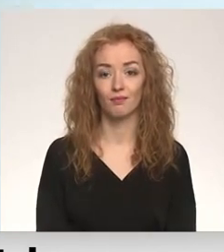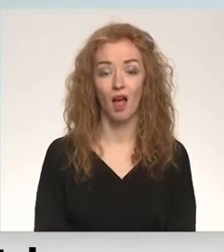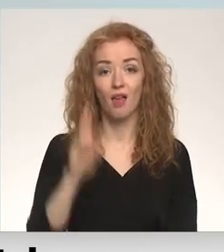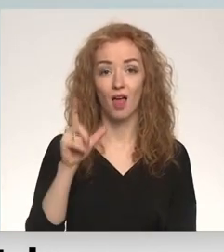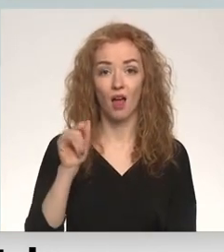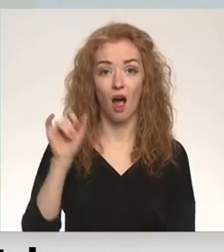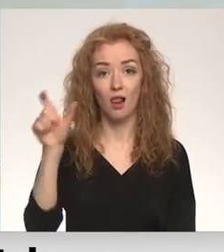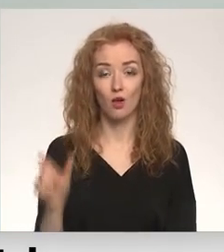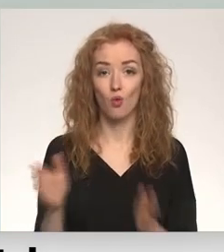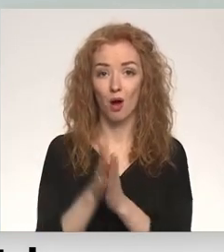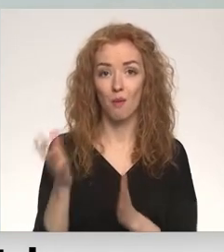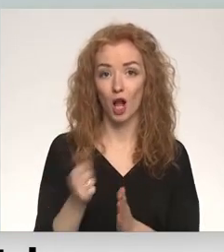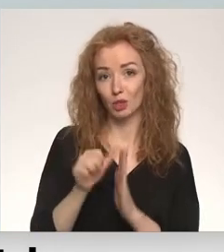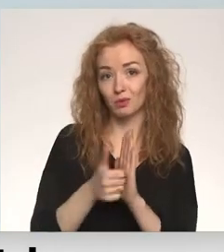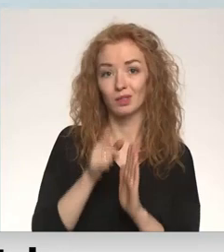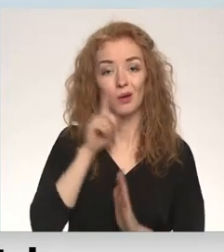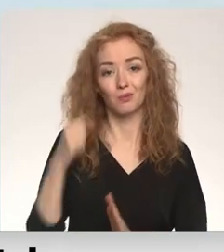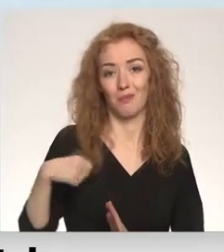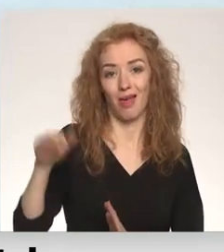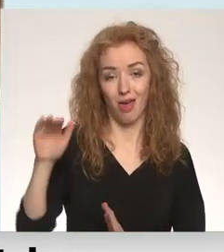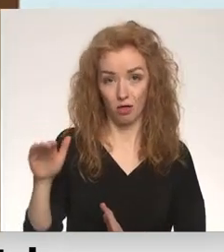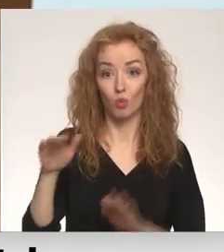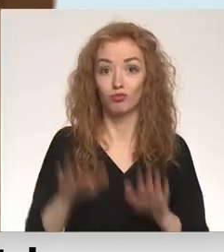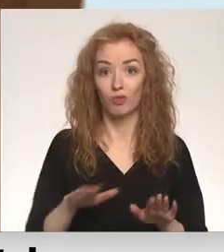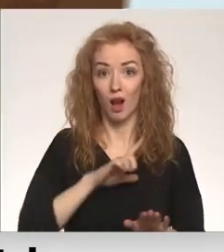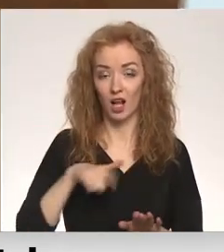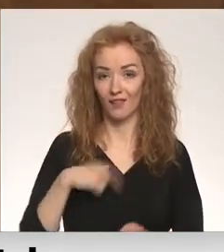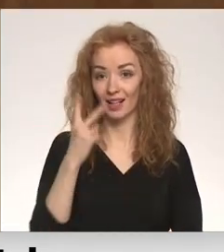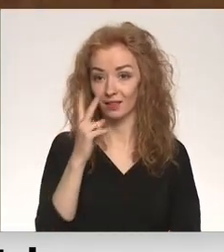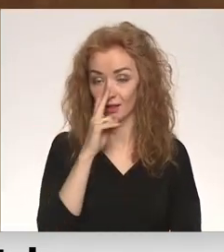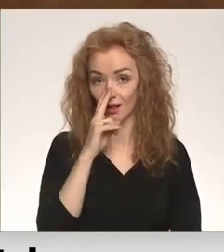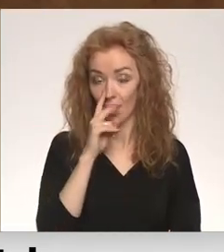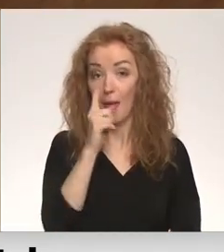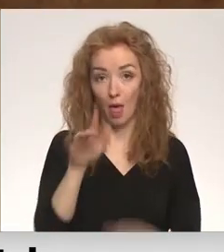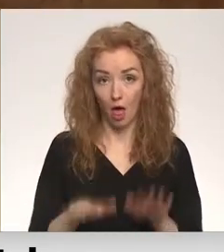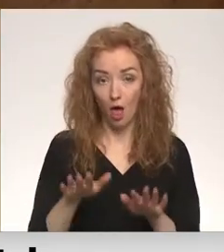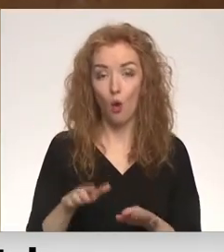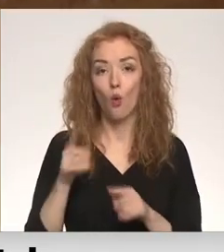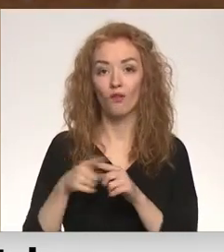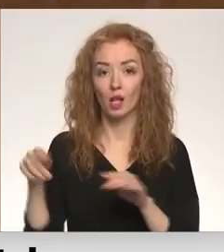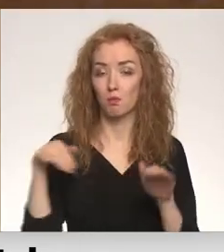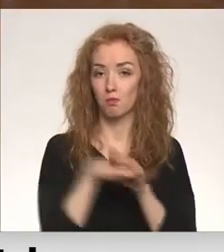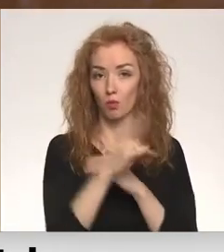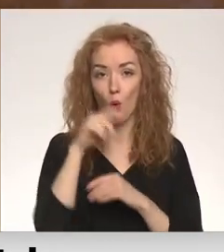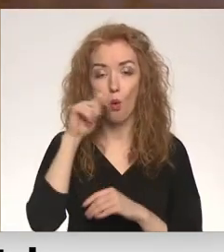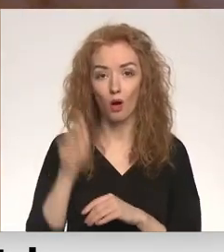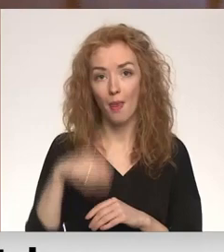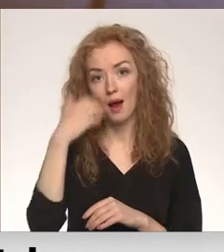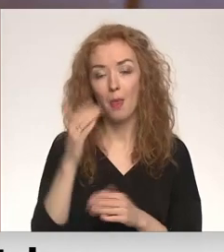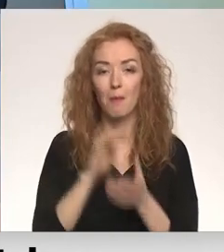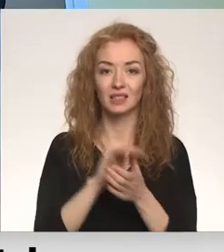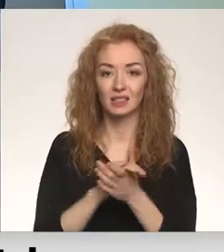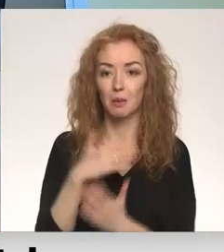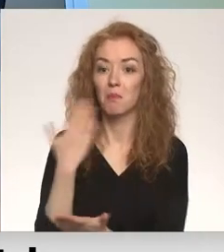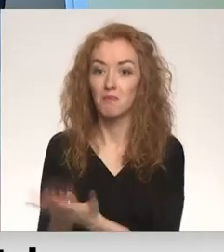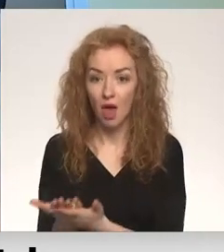Natālija ar 16 gadus veco meitu Ņiku Latvijā ir nedēļu. Atstāt Ukrainu bijis kopīgs lēmums, kad paziņu paziņas piedāvāja